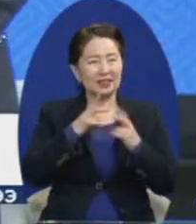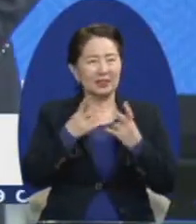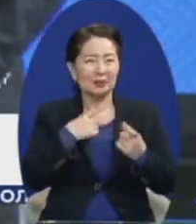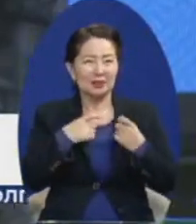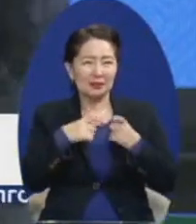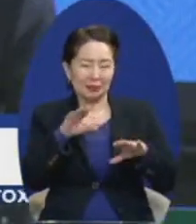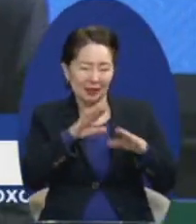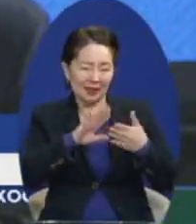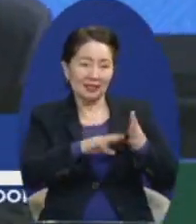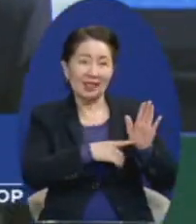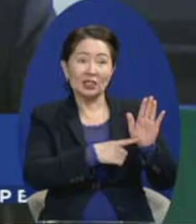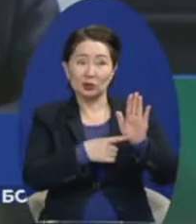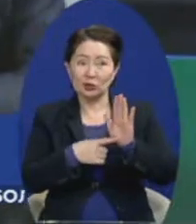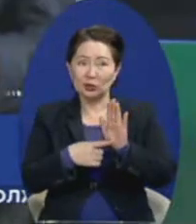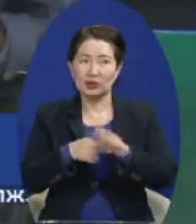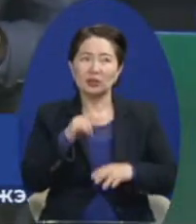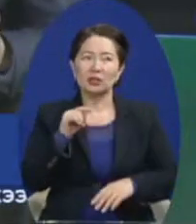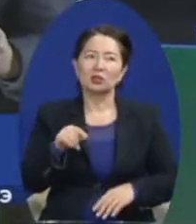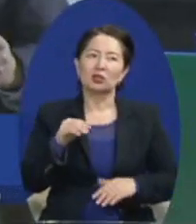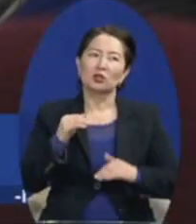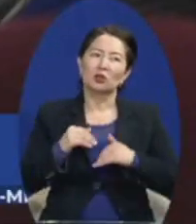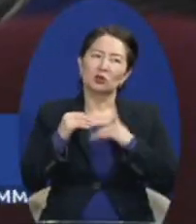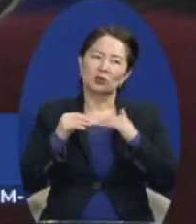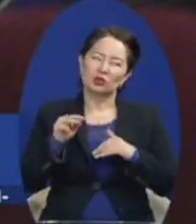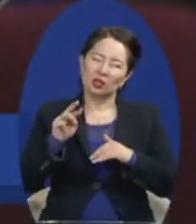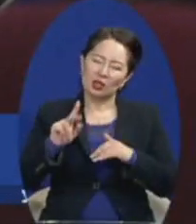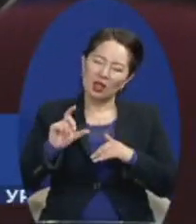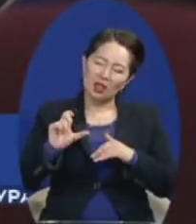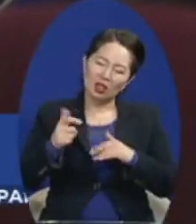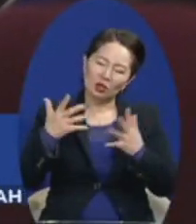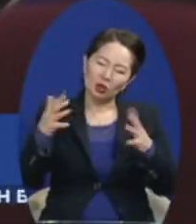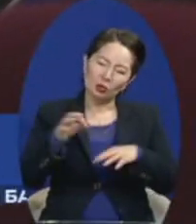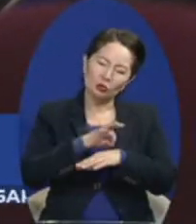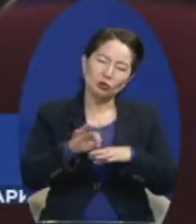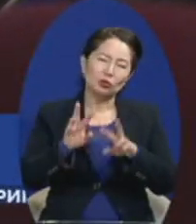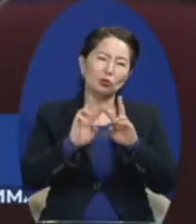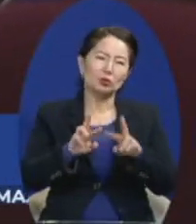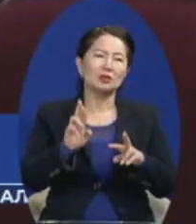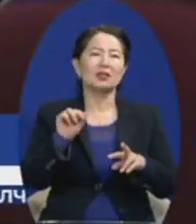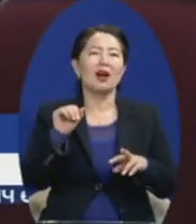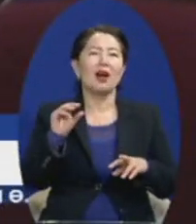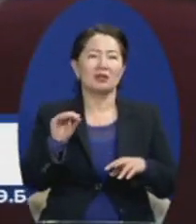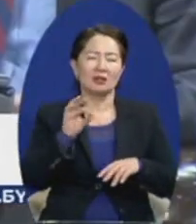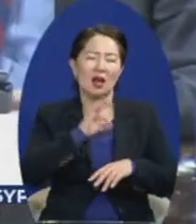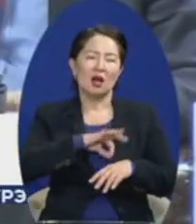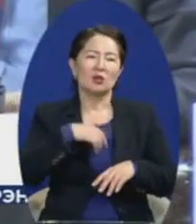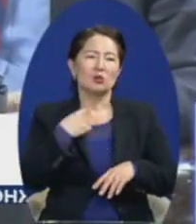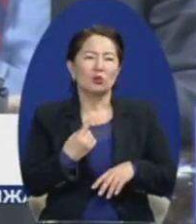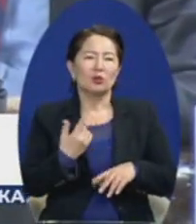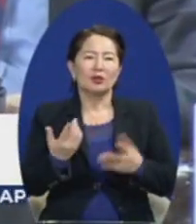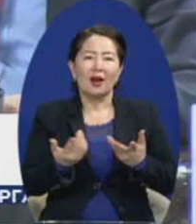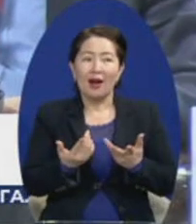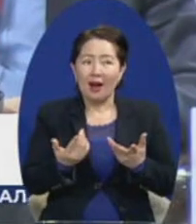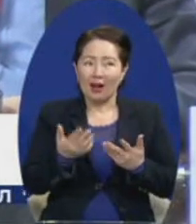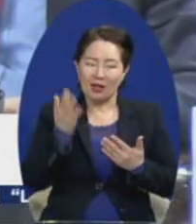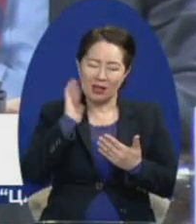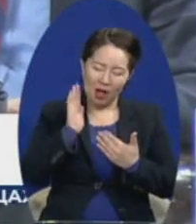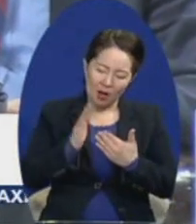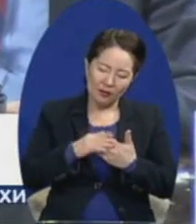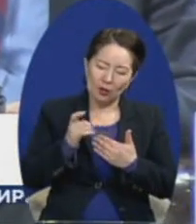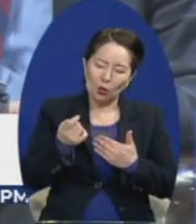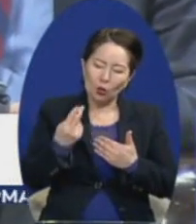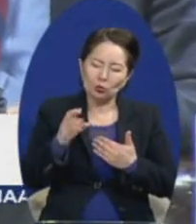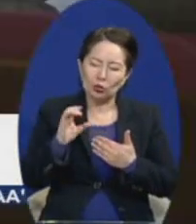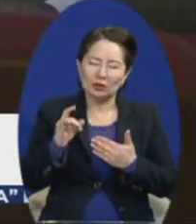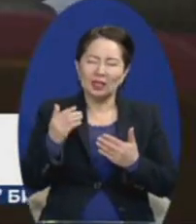байдлыг тайлбарлалаа. Тухайл бол хөгжлийг хүссэн томоохон төслийг хэрхэн үргэлжлүүлж ямар үр ашиг үүсгэж байгаа болон авилга хүн цолтой